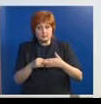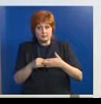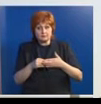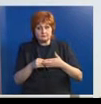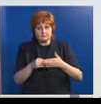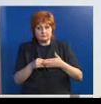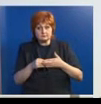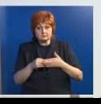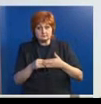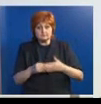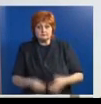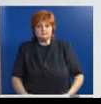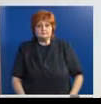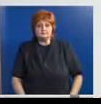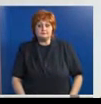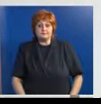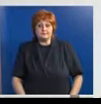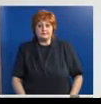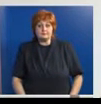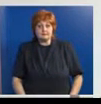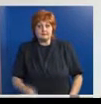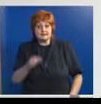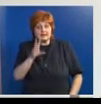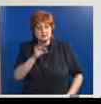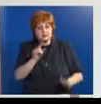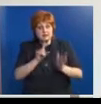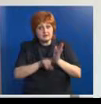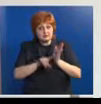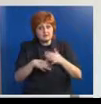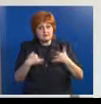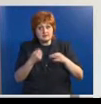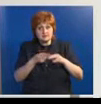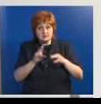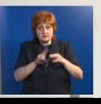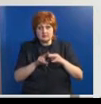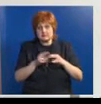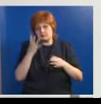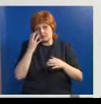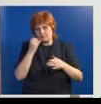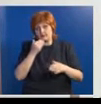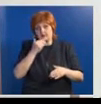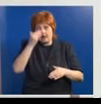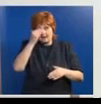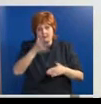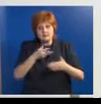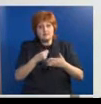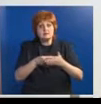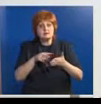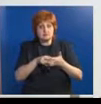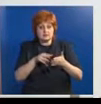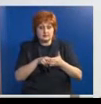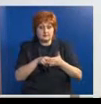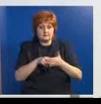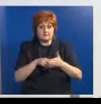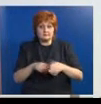где некондиционная, соответственно, и цена ниже. Сейчас это обычная цена летнего яблока. Поэтому тут как бы такого тоже